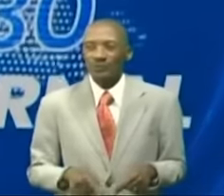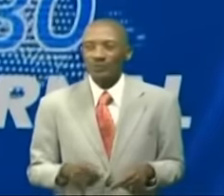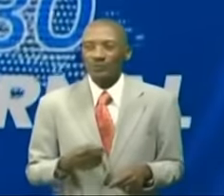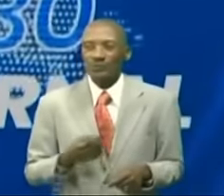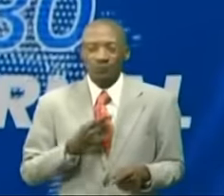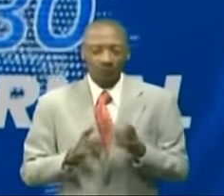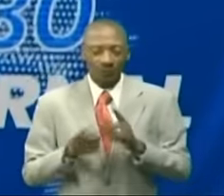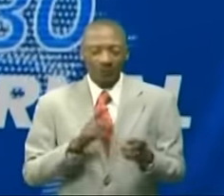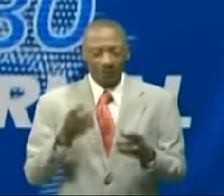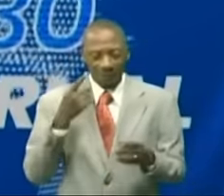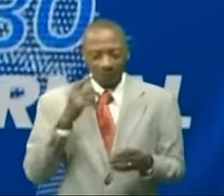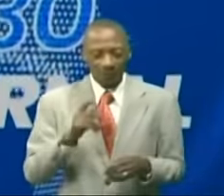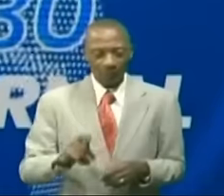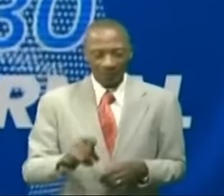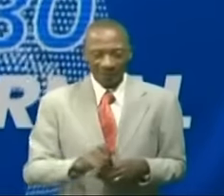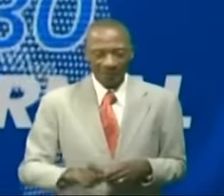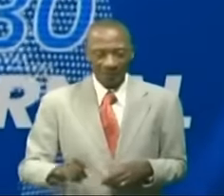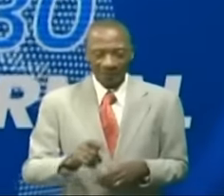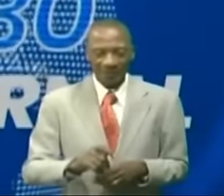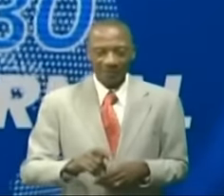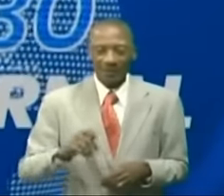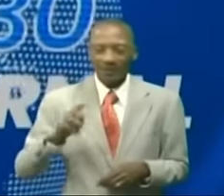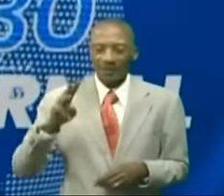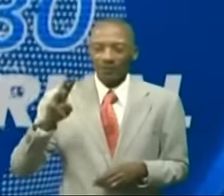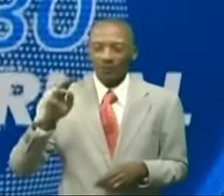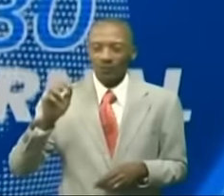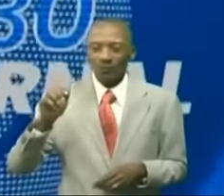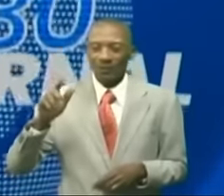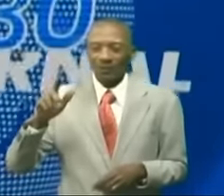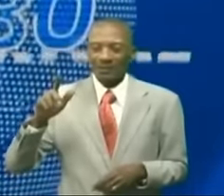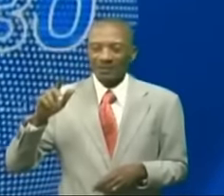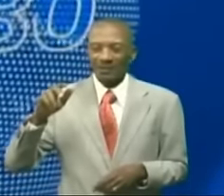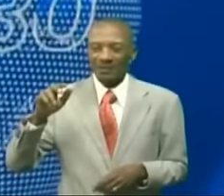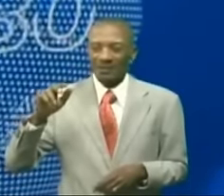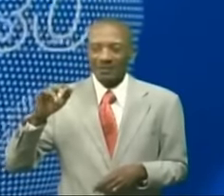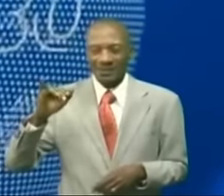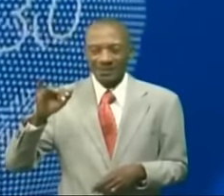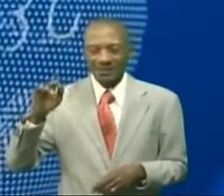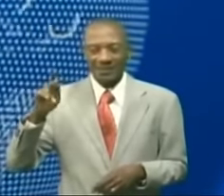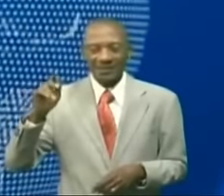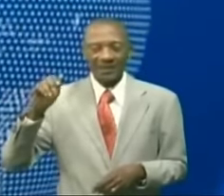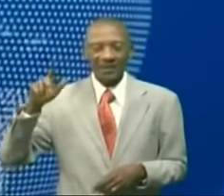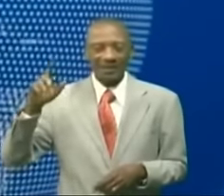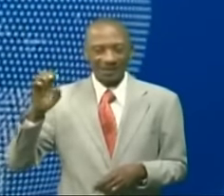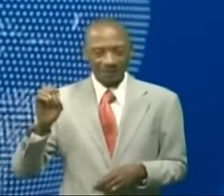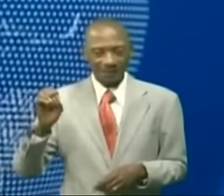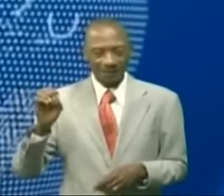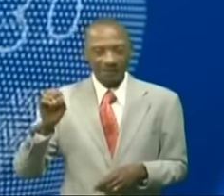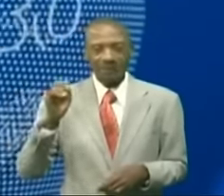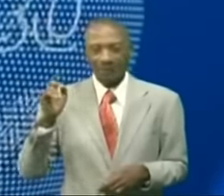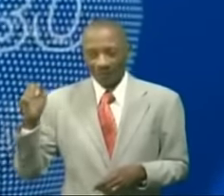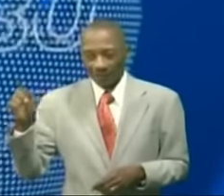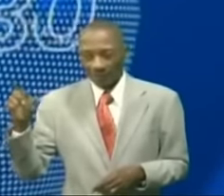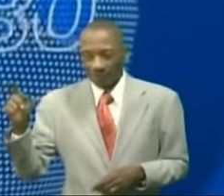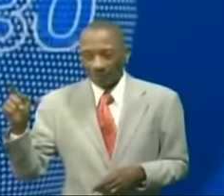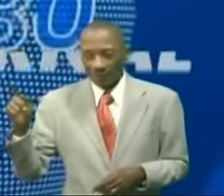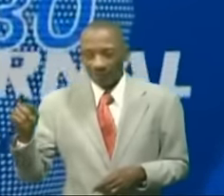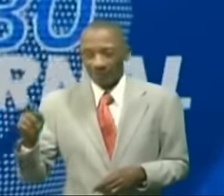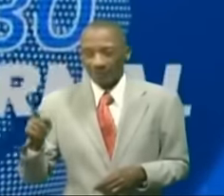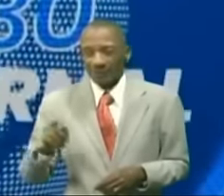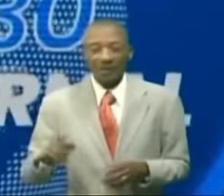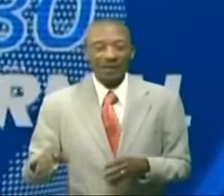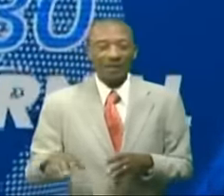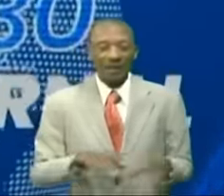de Walikale, dans la province du Nord-Kivu, exige une amélioration de conditions de travail de tous les agents. Il lance